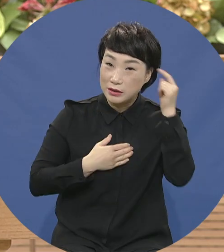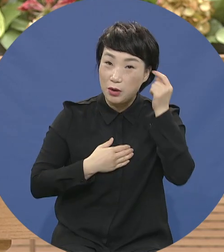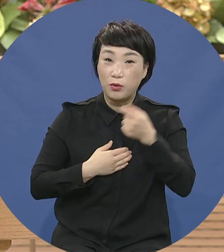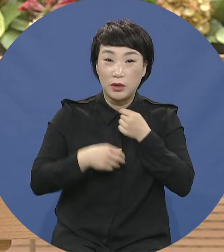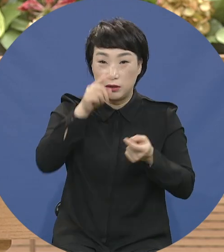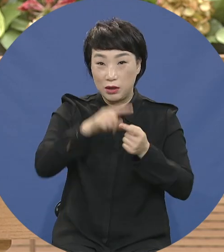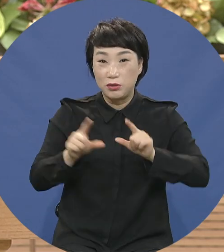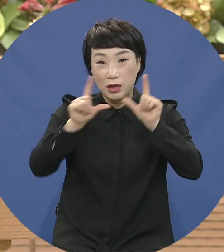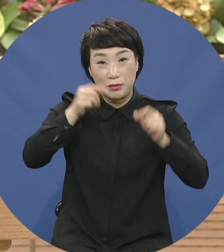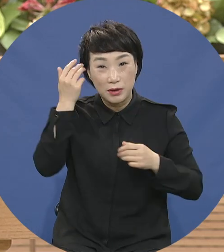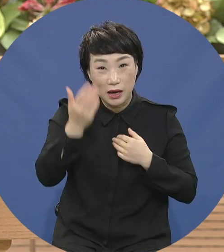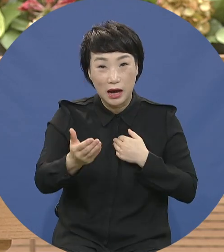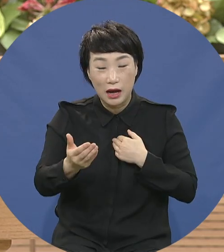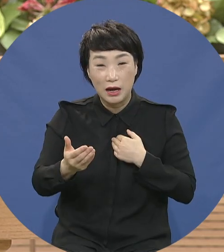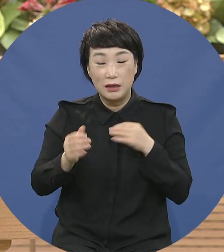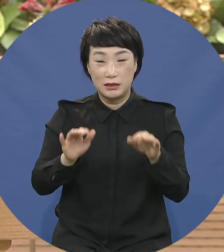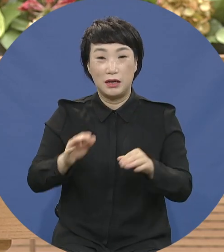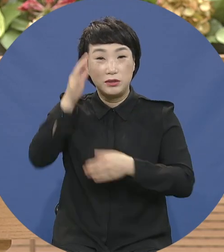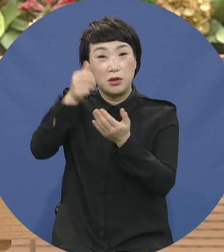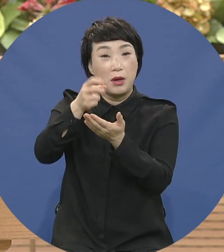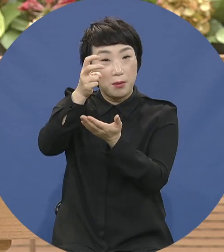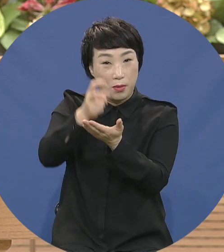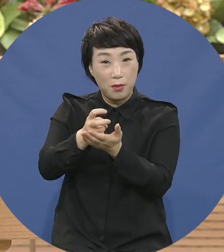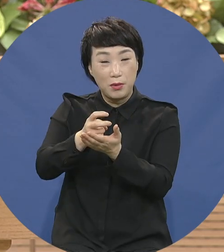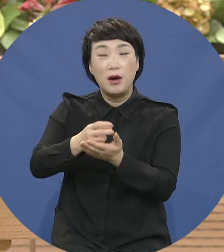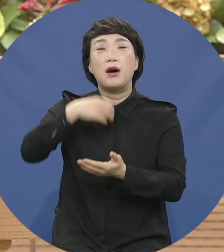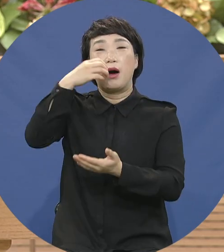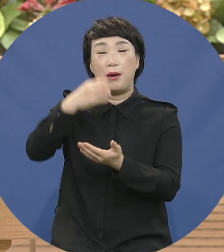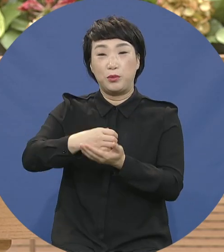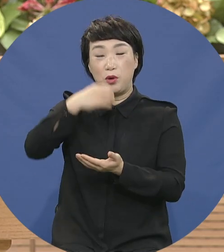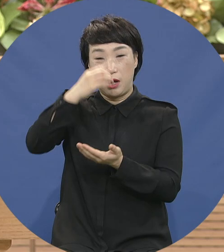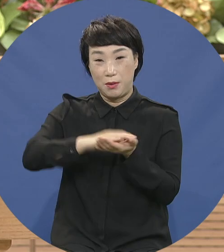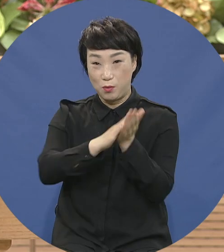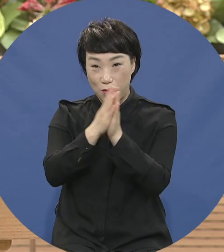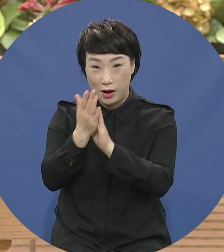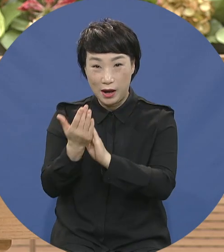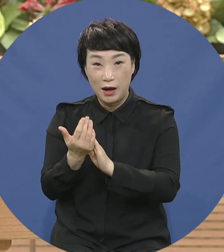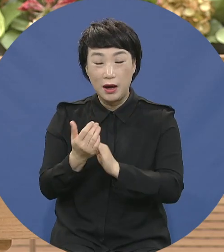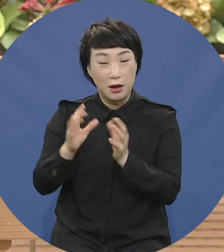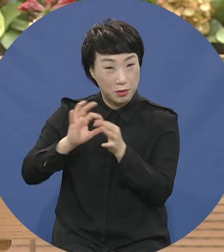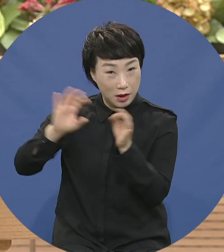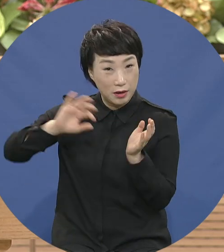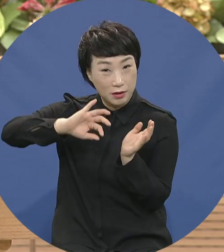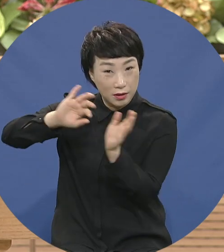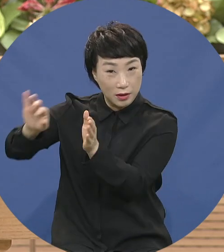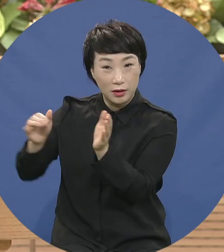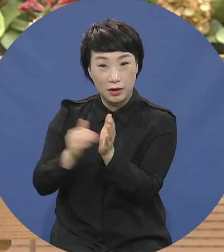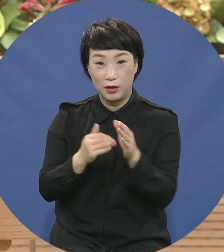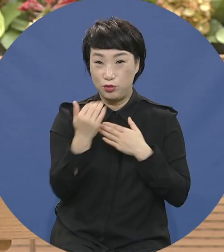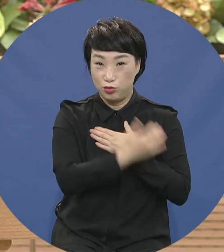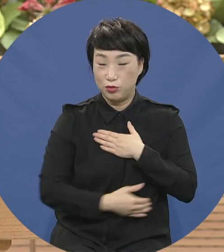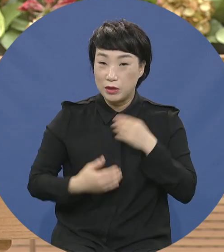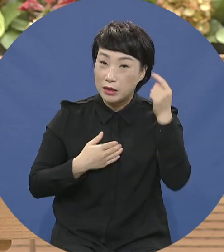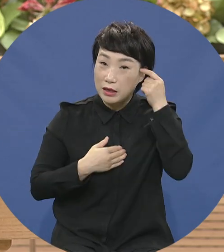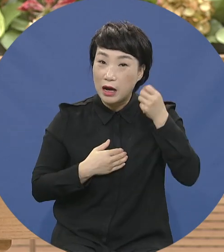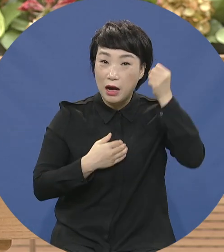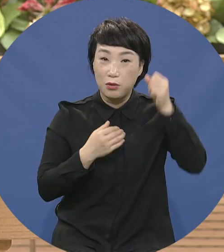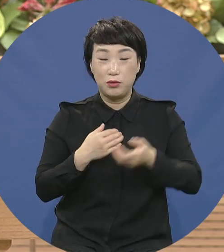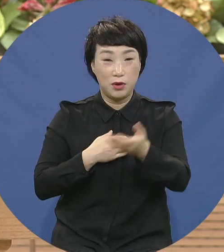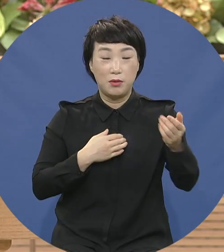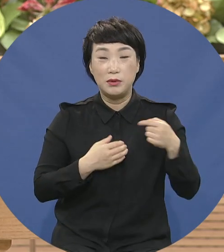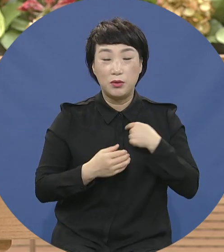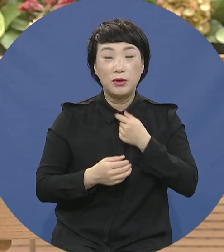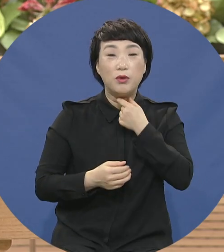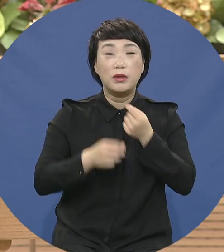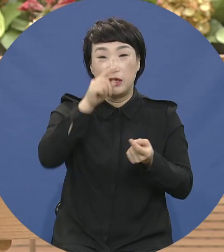생각대로 살았는지, 성령의 법, 감동과 감화를 초월하고 육신의 생각의